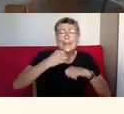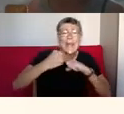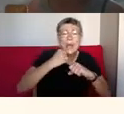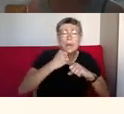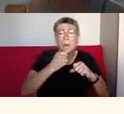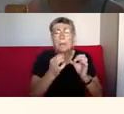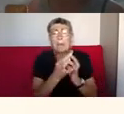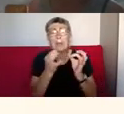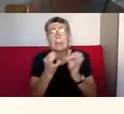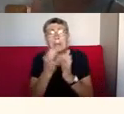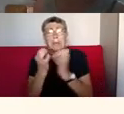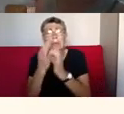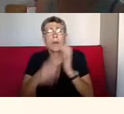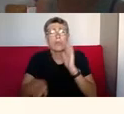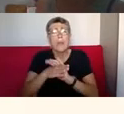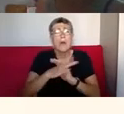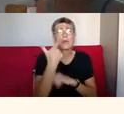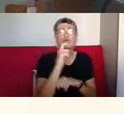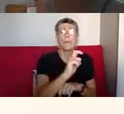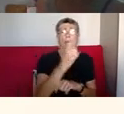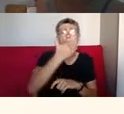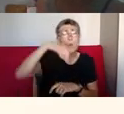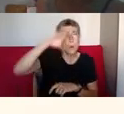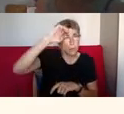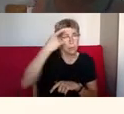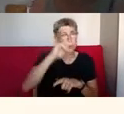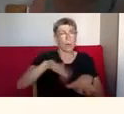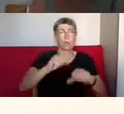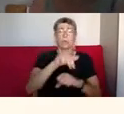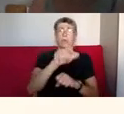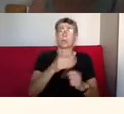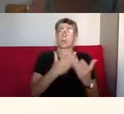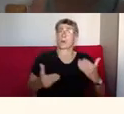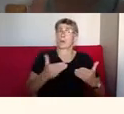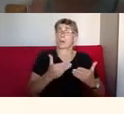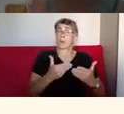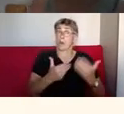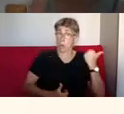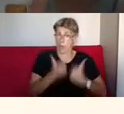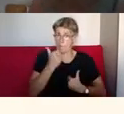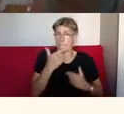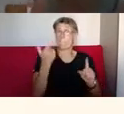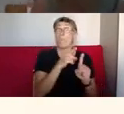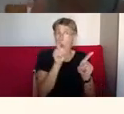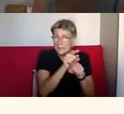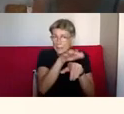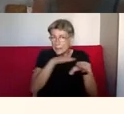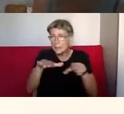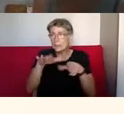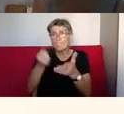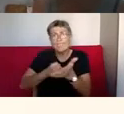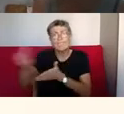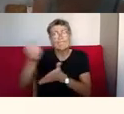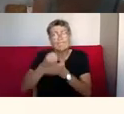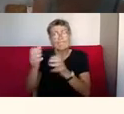place au départ dans la semaine européenne de l'emploi des personnes handicapées. L'objectif, c'est aussi de pouvoir sensibiliser à plus grande échelle et